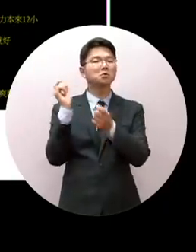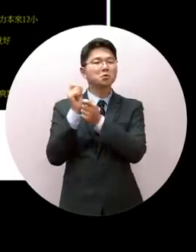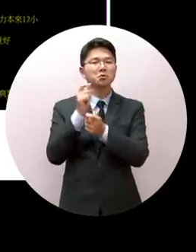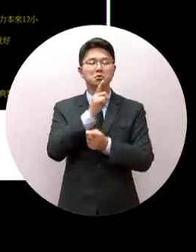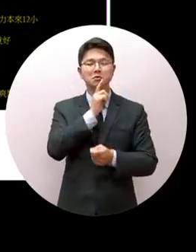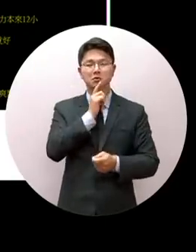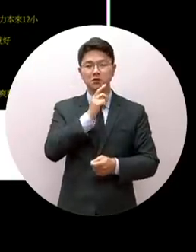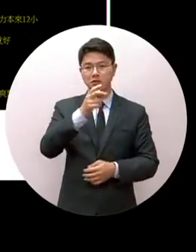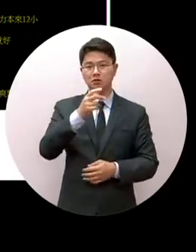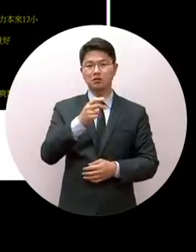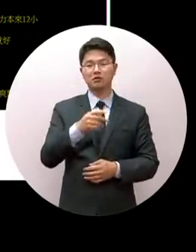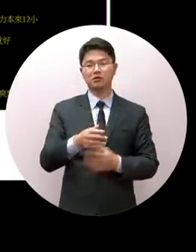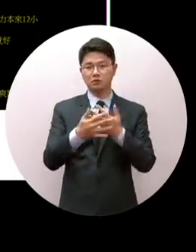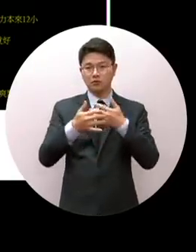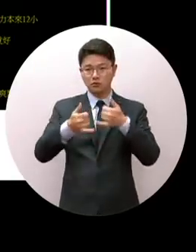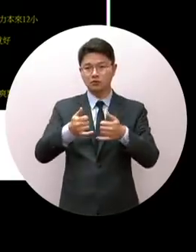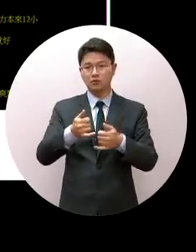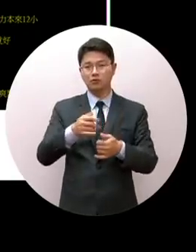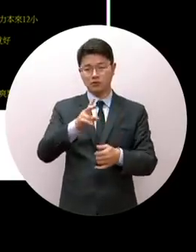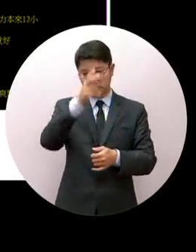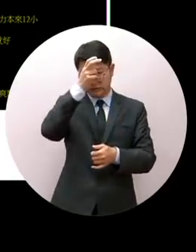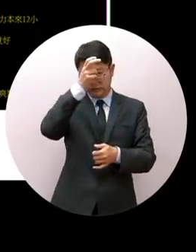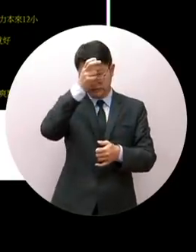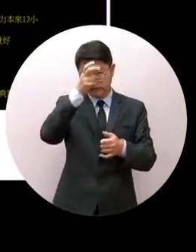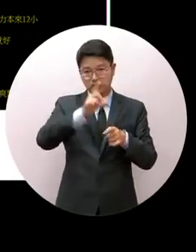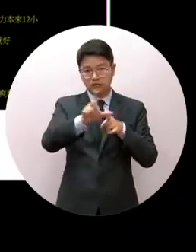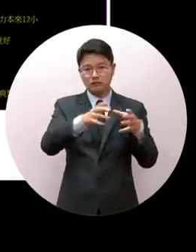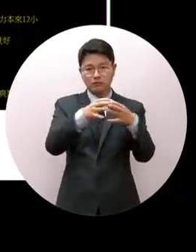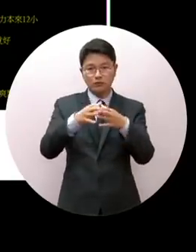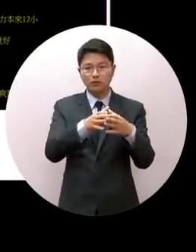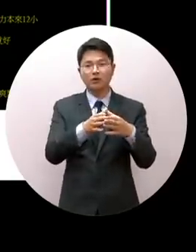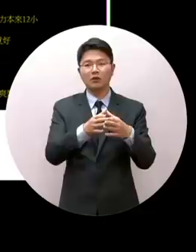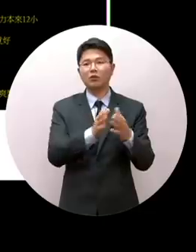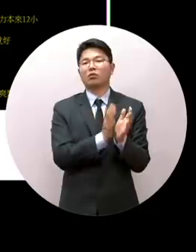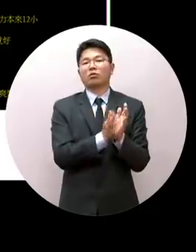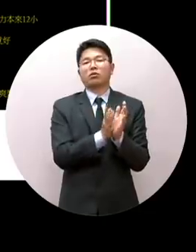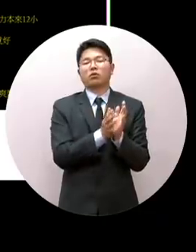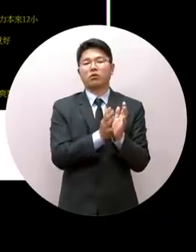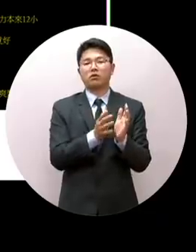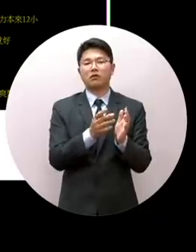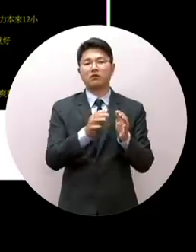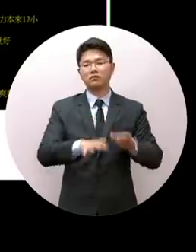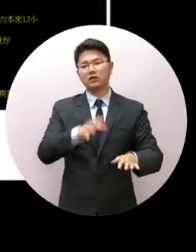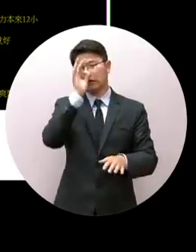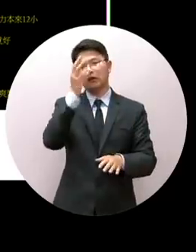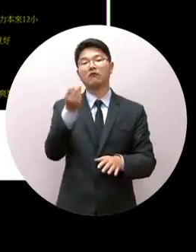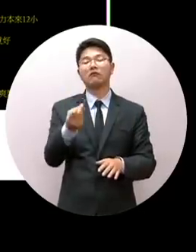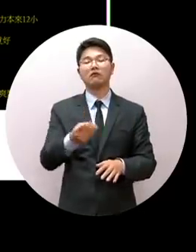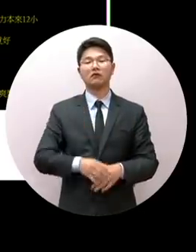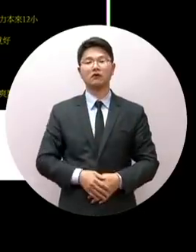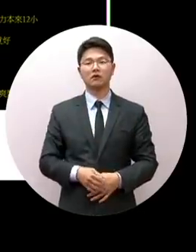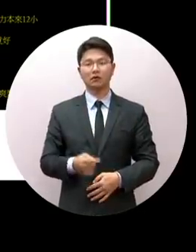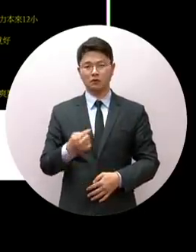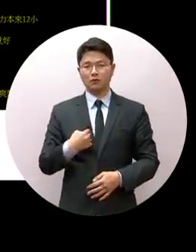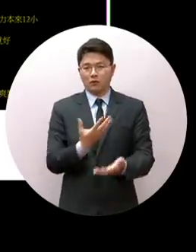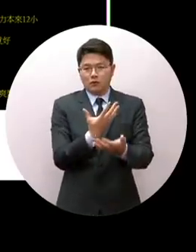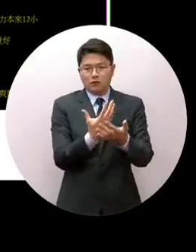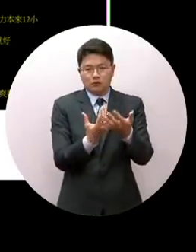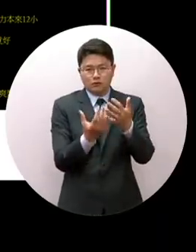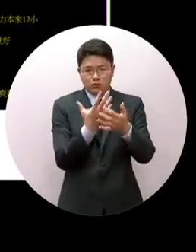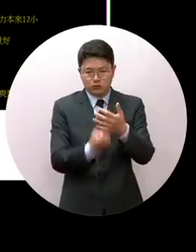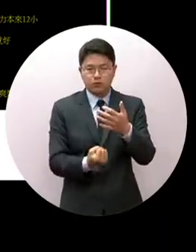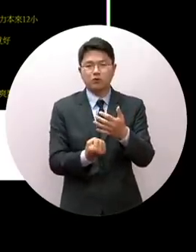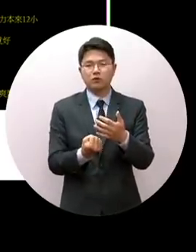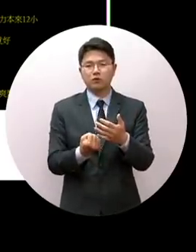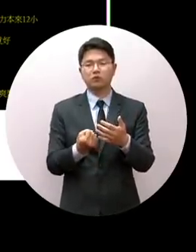那个网络的 有一个警察群组在聊天，其实大家都可以看到，现在那个警察群组我们已经看不到，但是我还是有抓下来一些些小